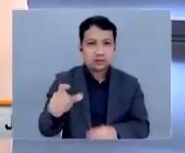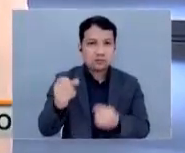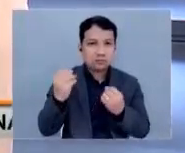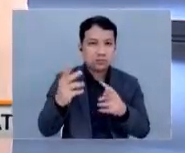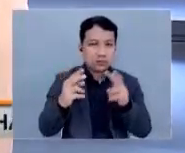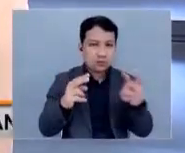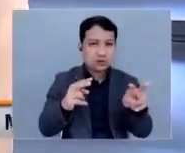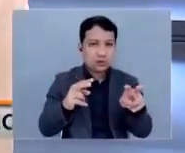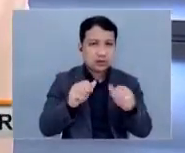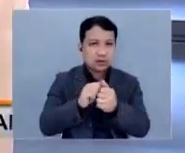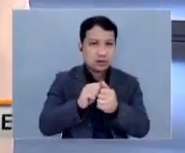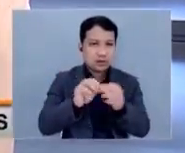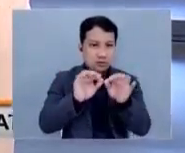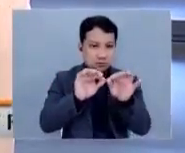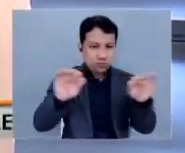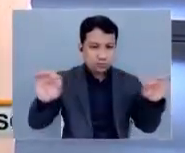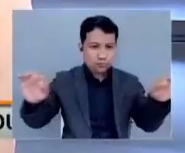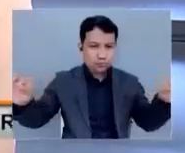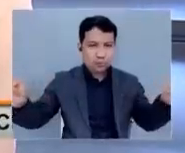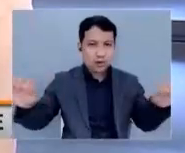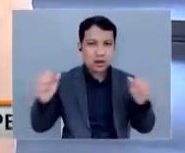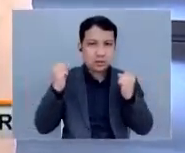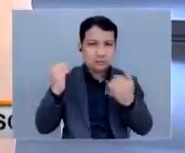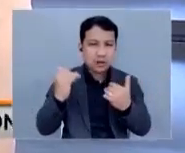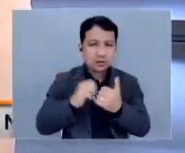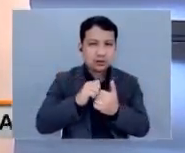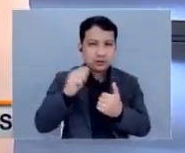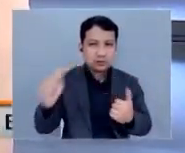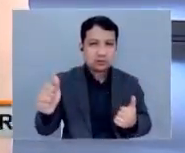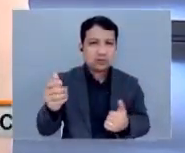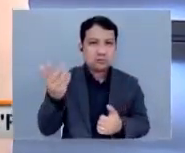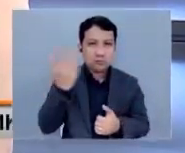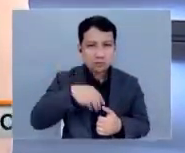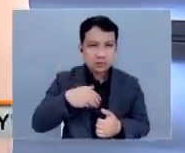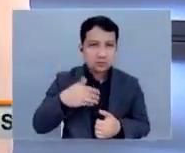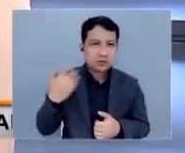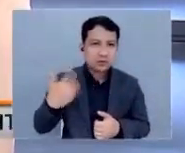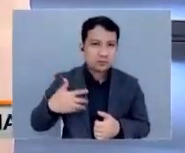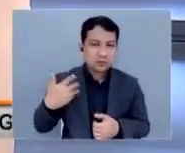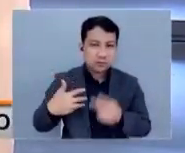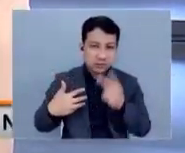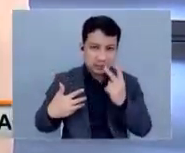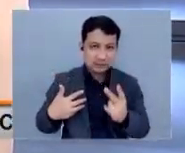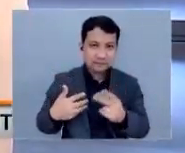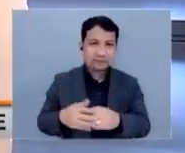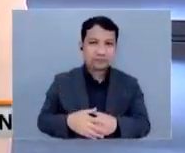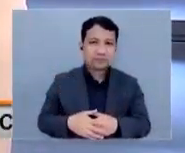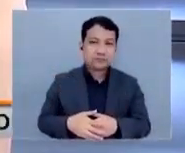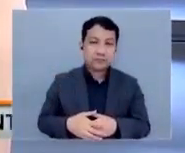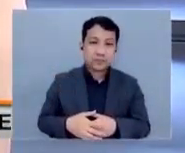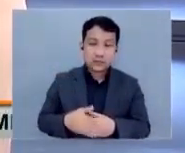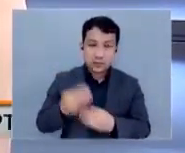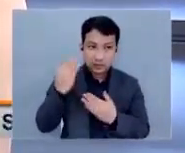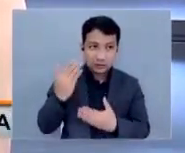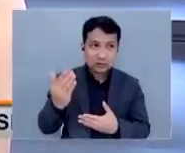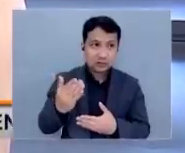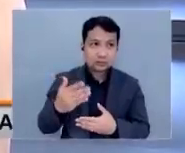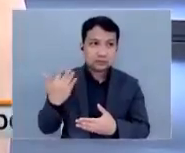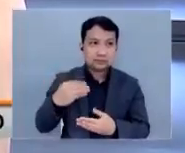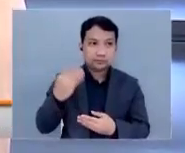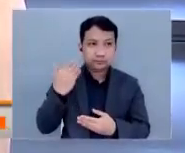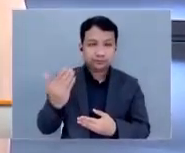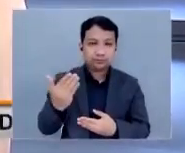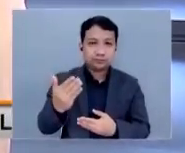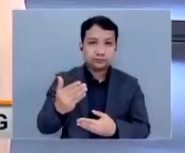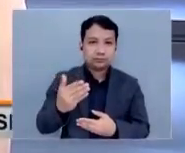milya ang haba. Yan na rin yung talagang nagpapawaw sa mga nakakakita nito. And speaking of nakakawaw, ang